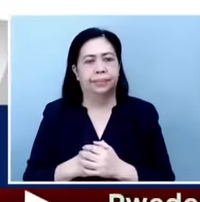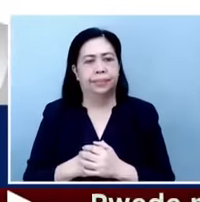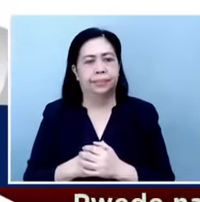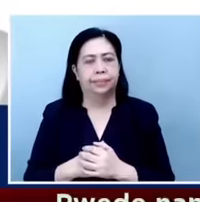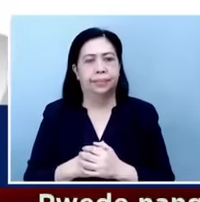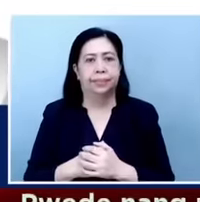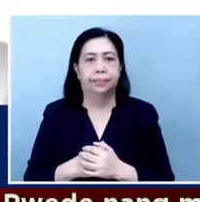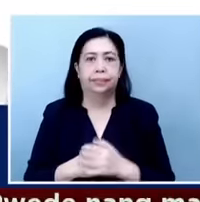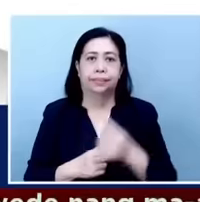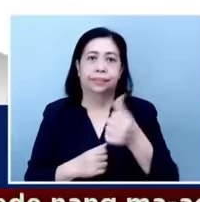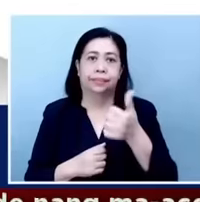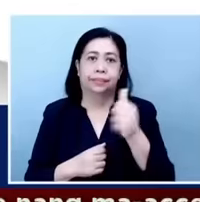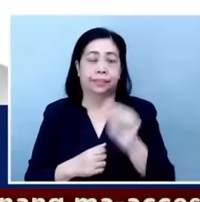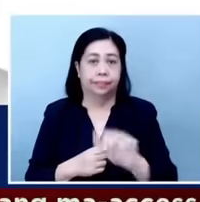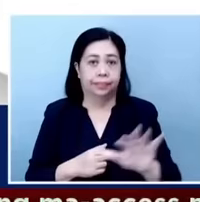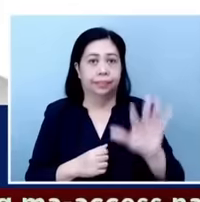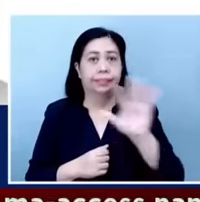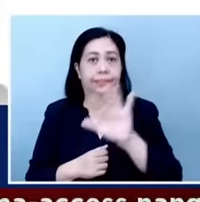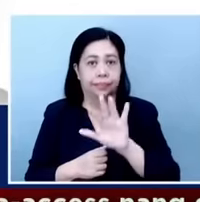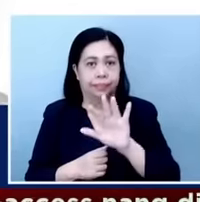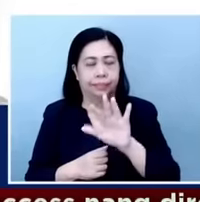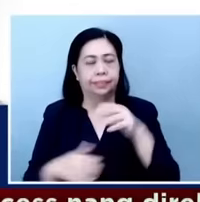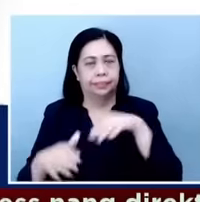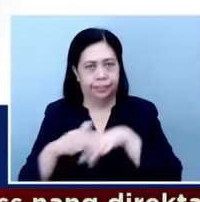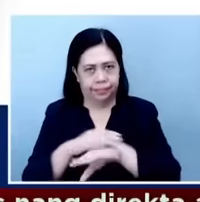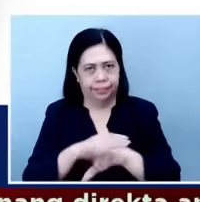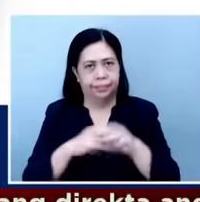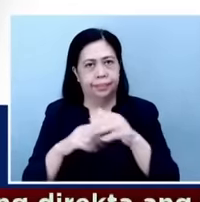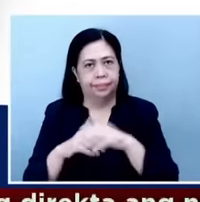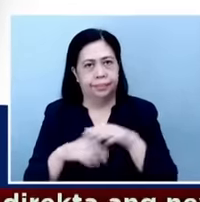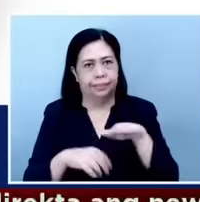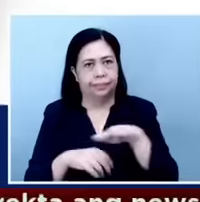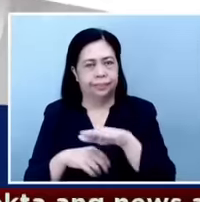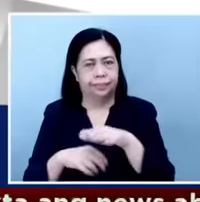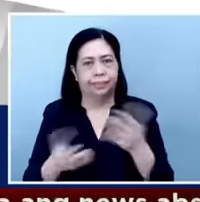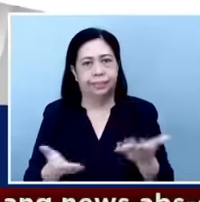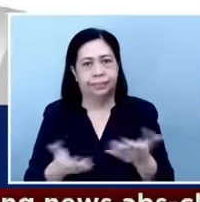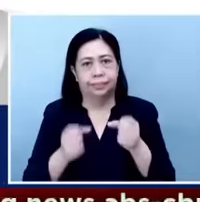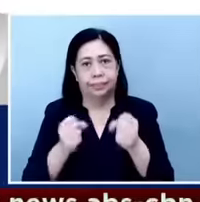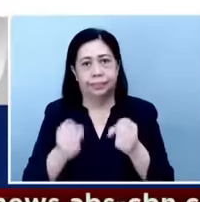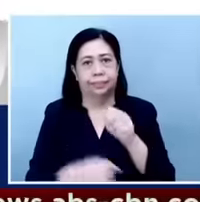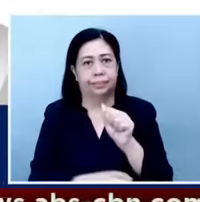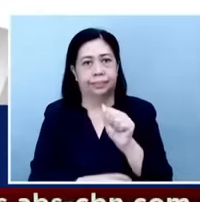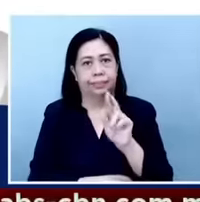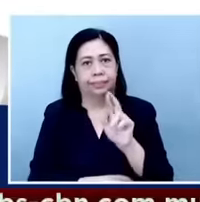Pasado alas 10 ng umaga, nakapasok na ang andas sa Arlegui.